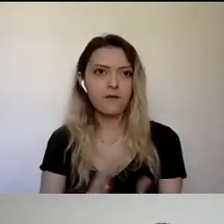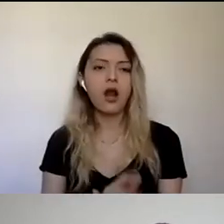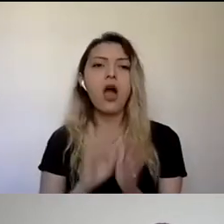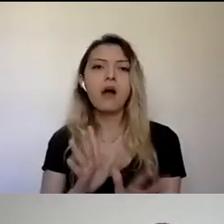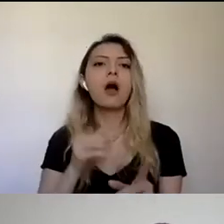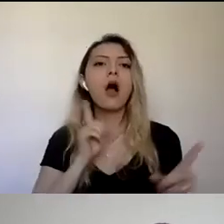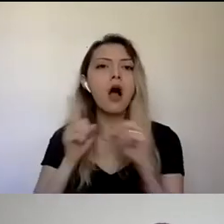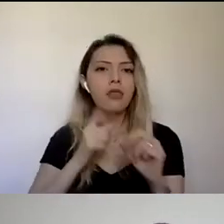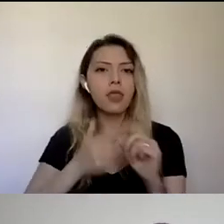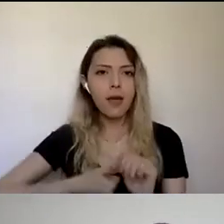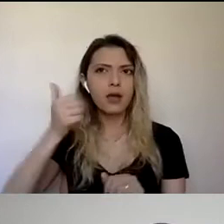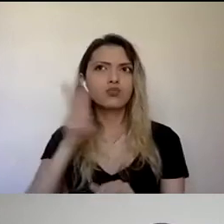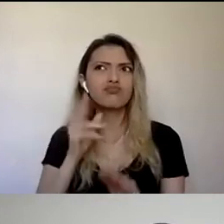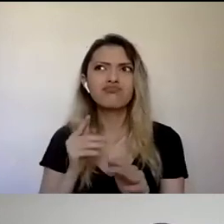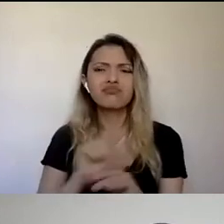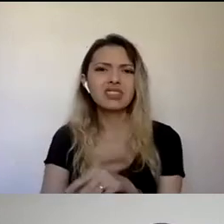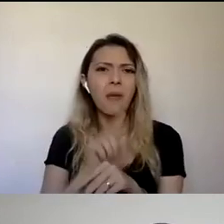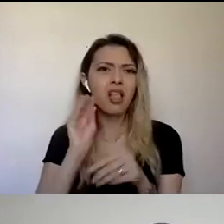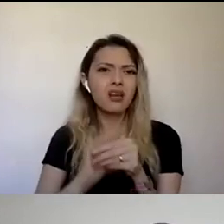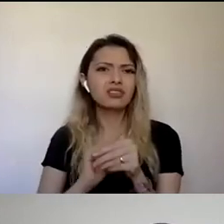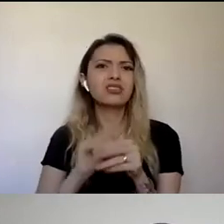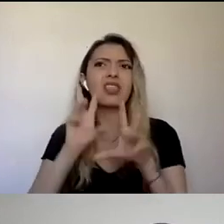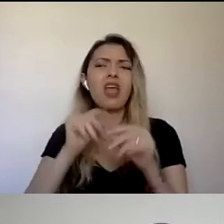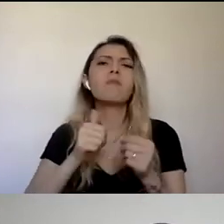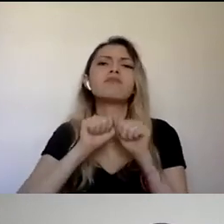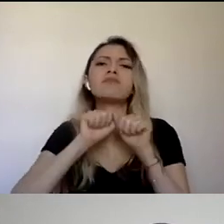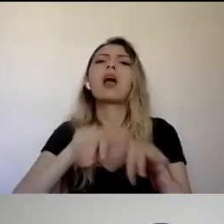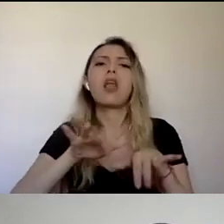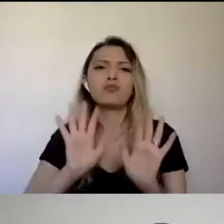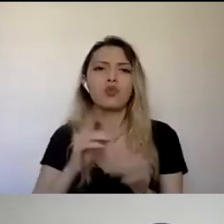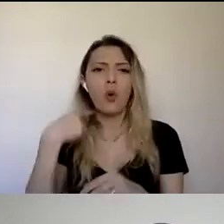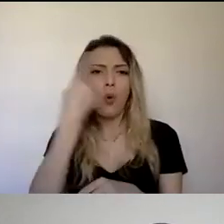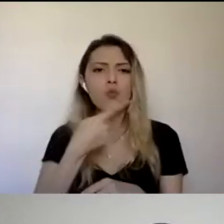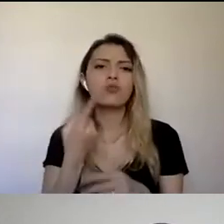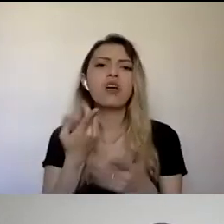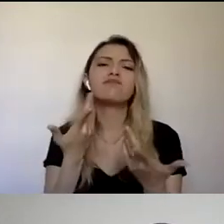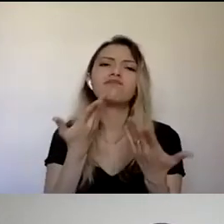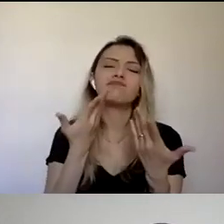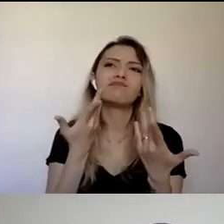dönemde bu verileri tam olarak yayınlamadığı için oradan da ulaşamıyorsunuz.